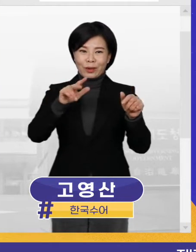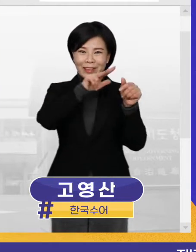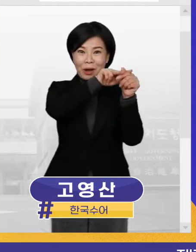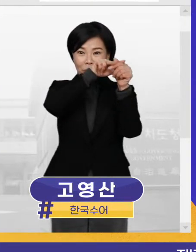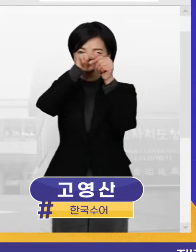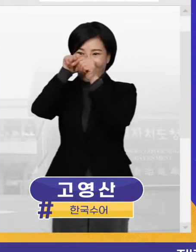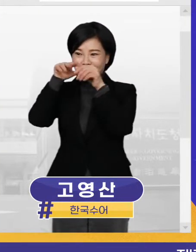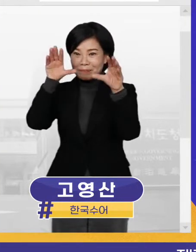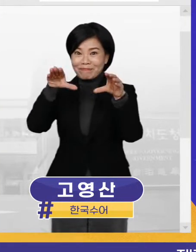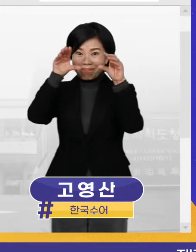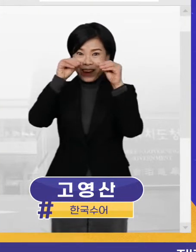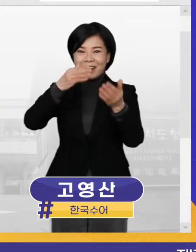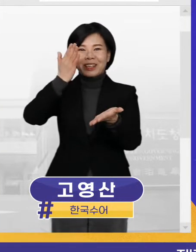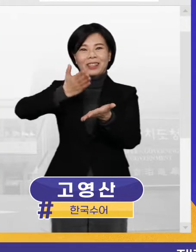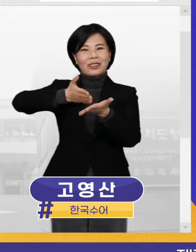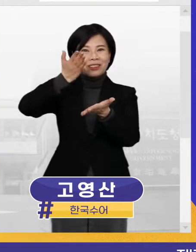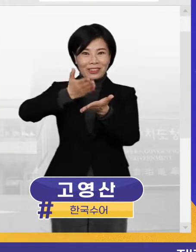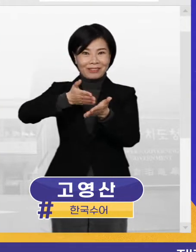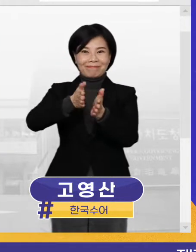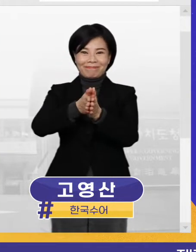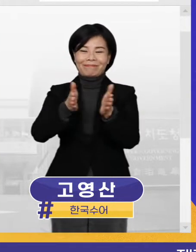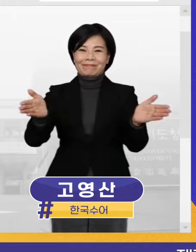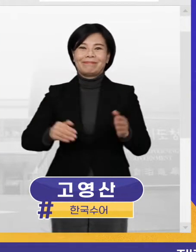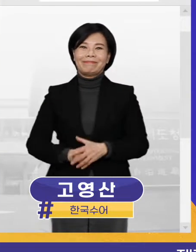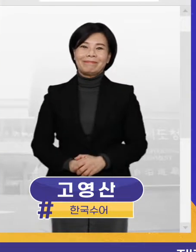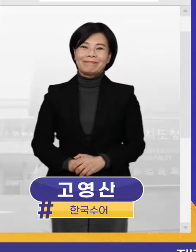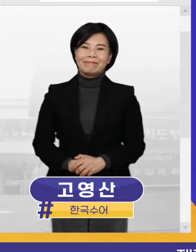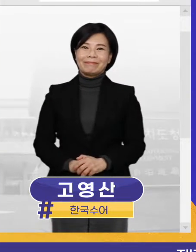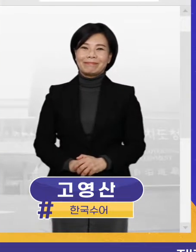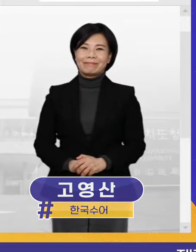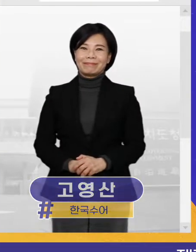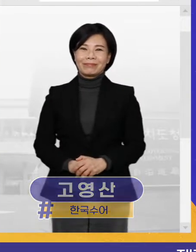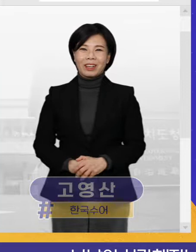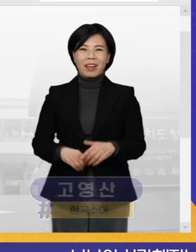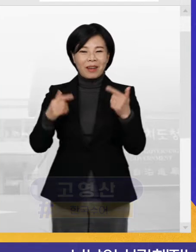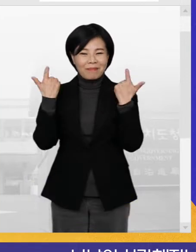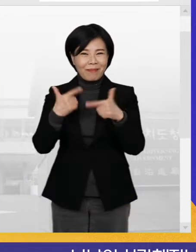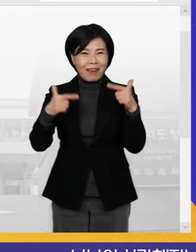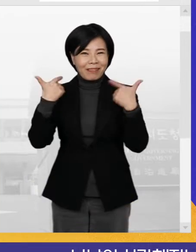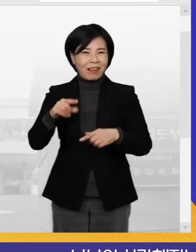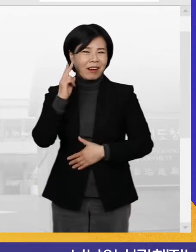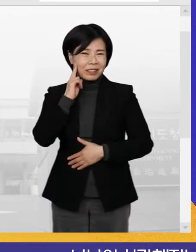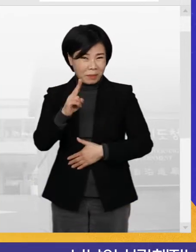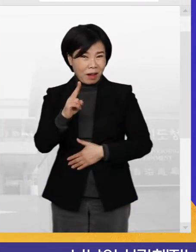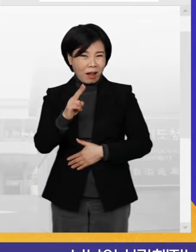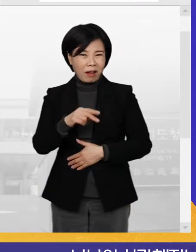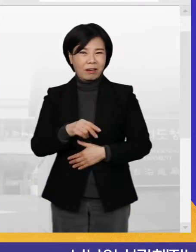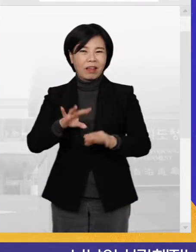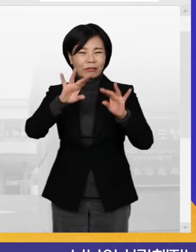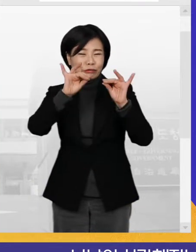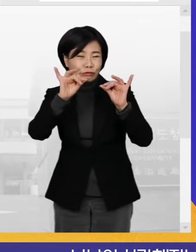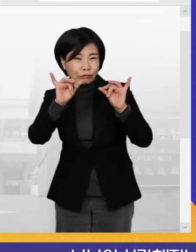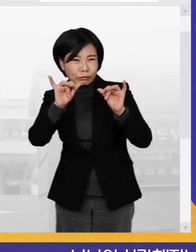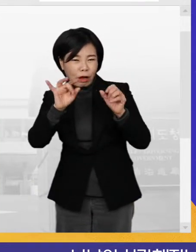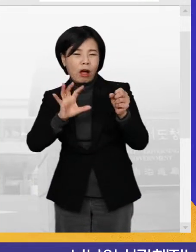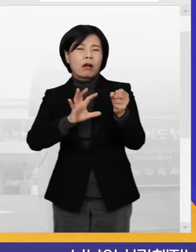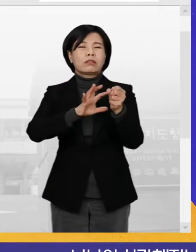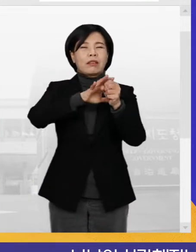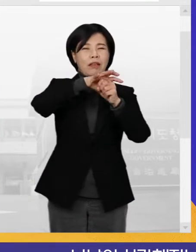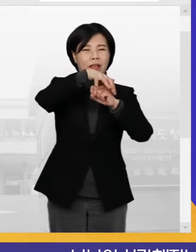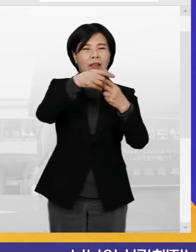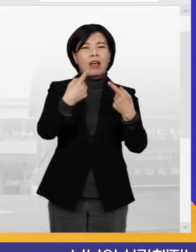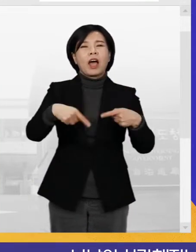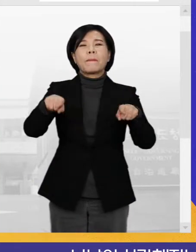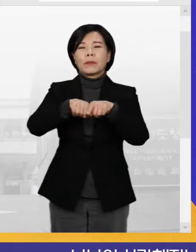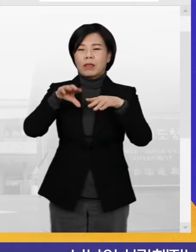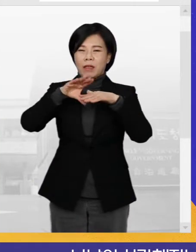제주의 모든 정보를 한눈에 몬땅뉴스의 이다은입니다. 나날이 심각해지는 대기오염, 이제는 전